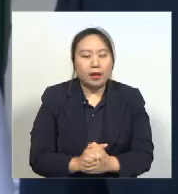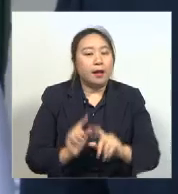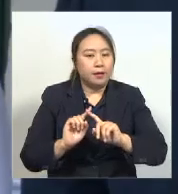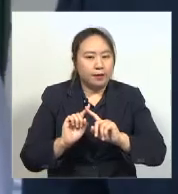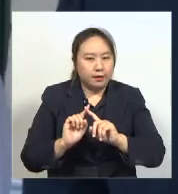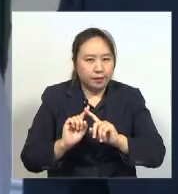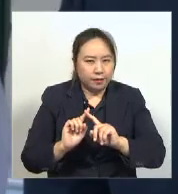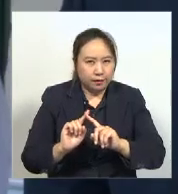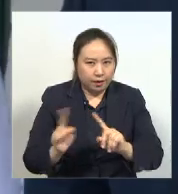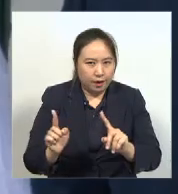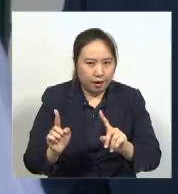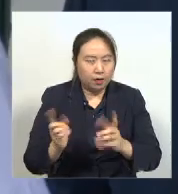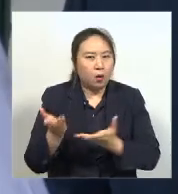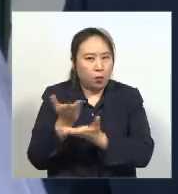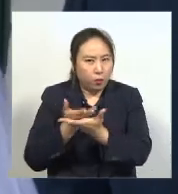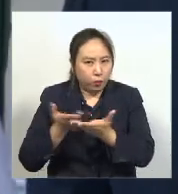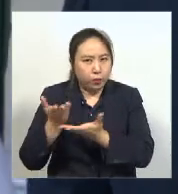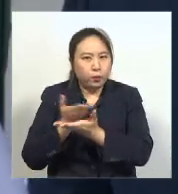กัน